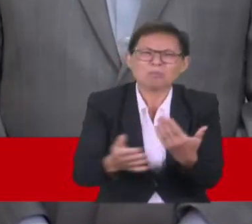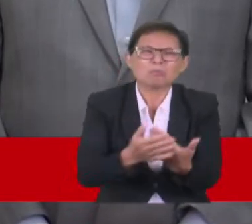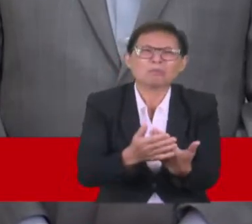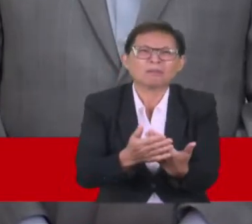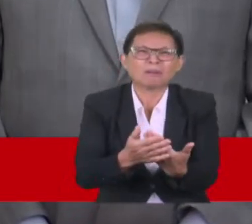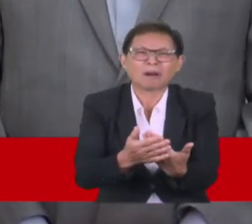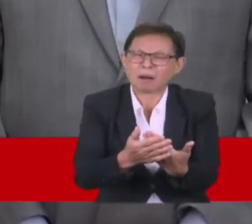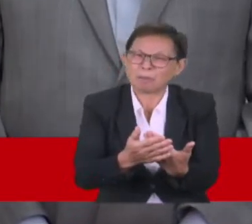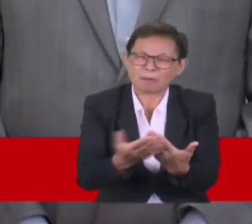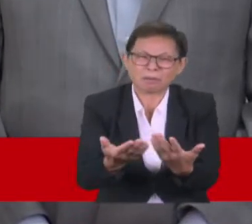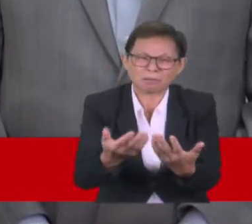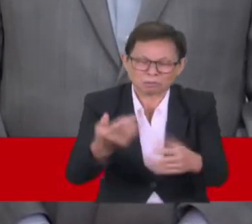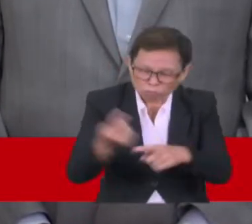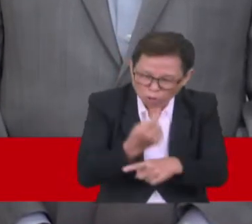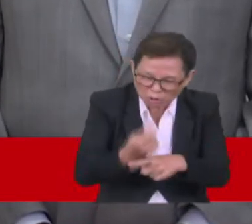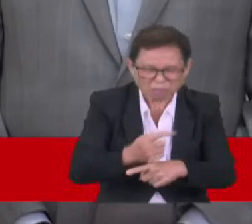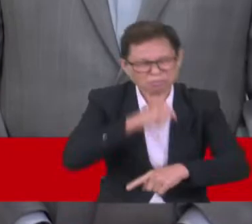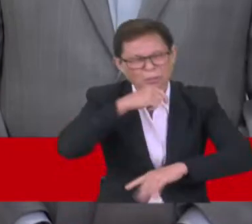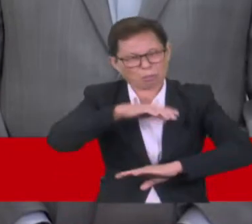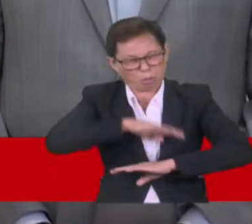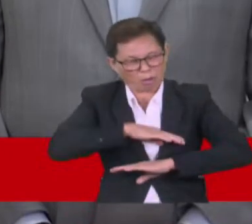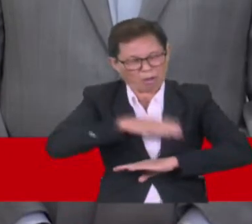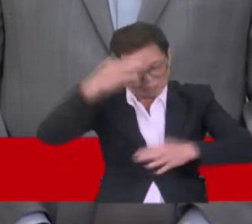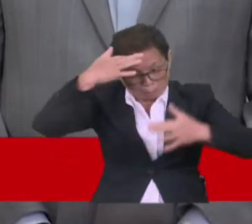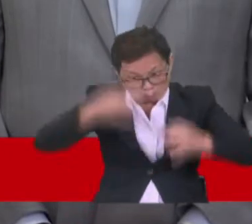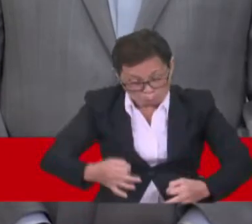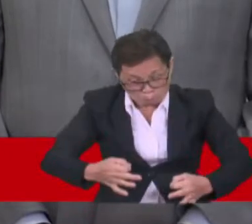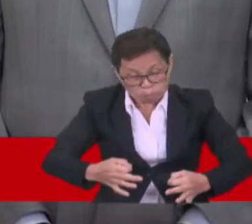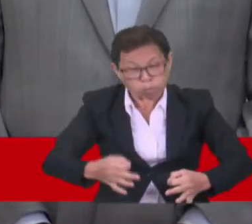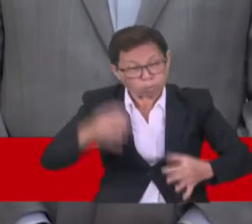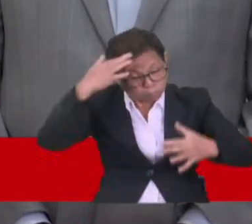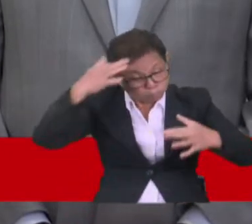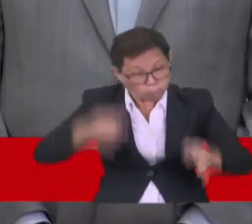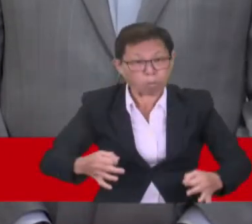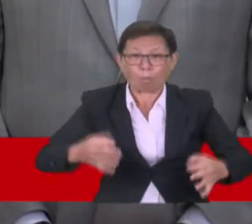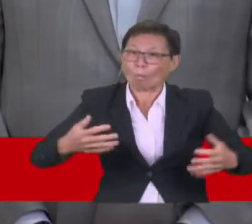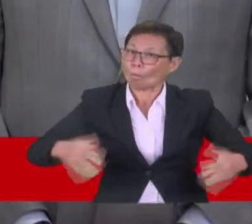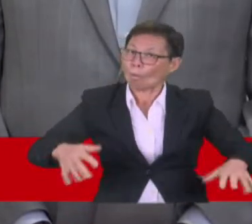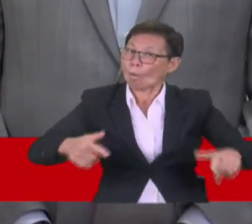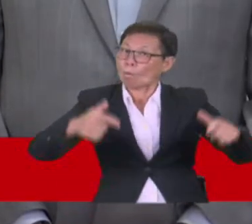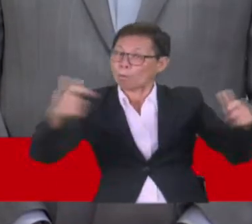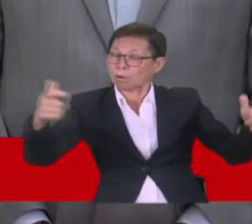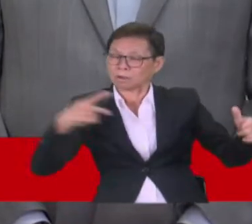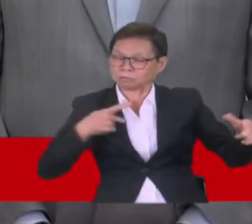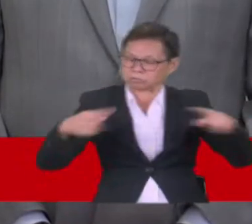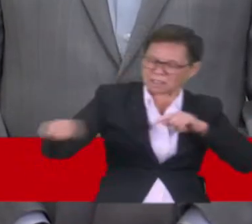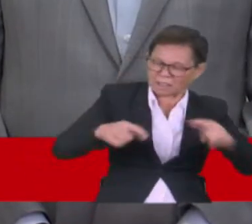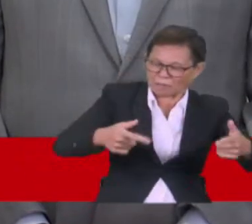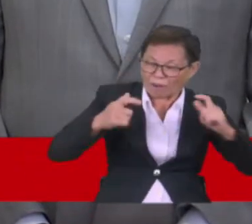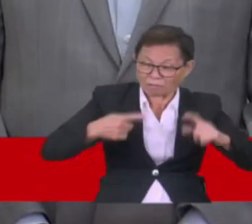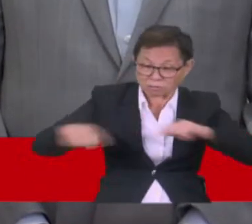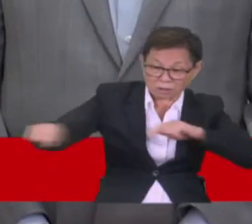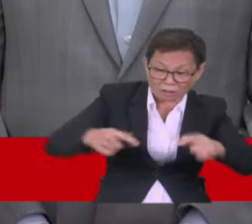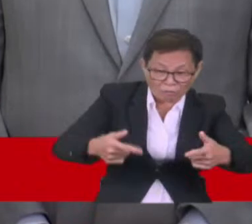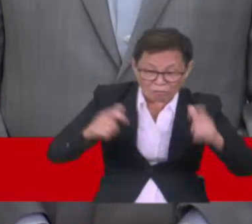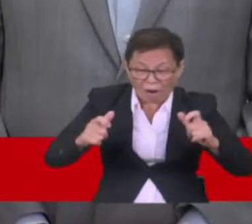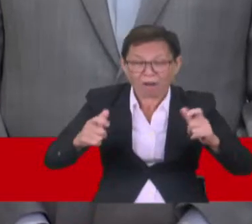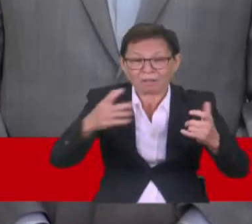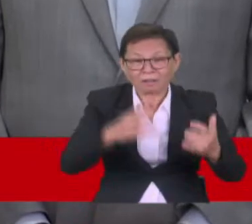ini satu keputusan yang besar dan kita minta tindakan diambil segera dan